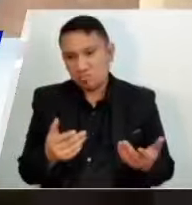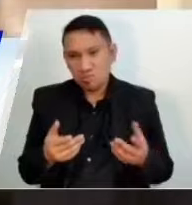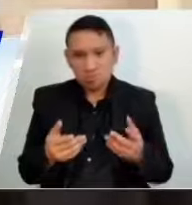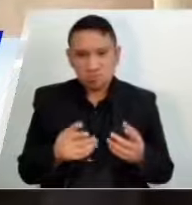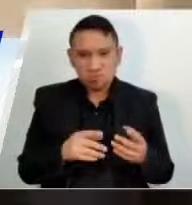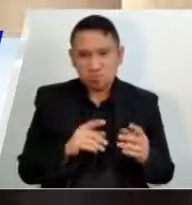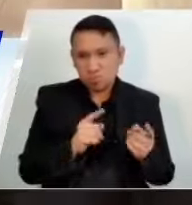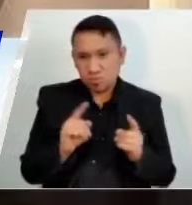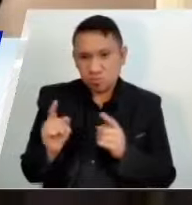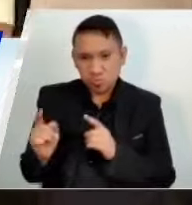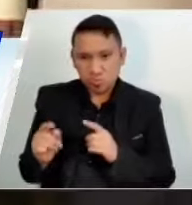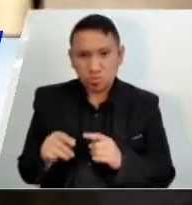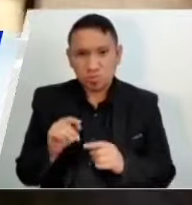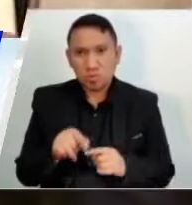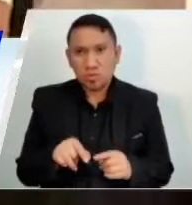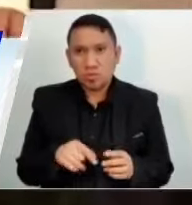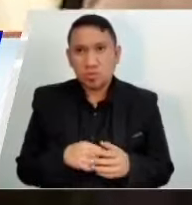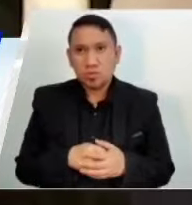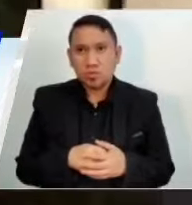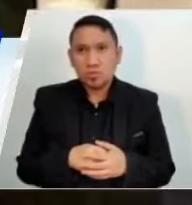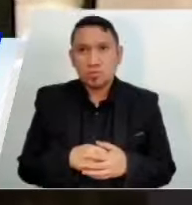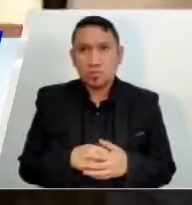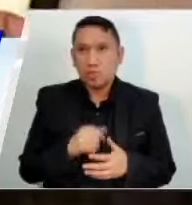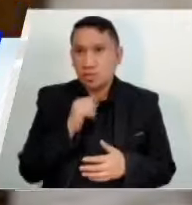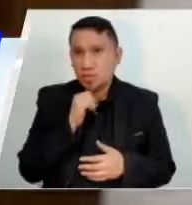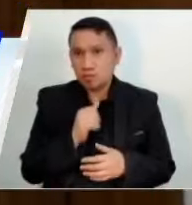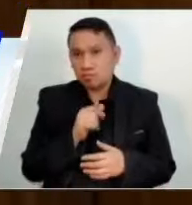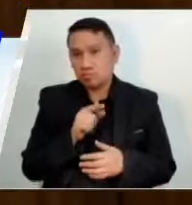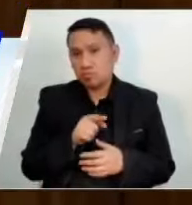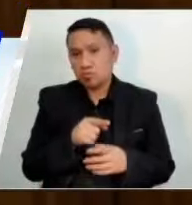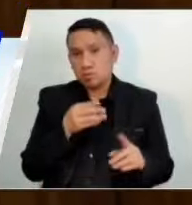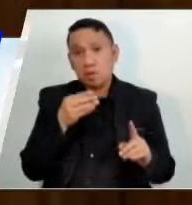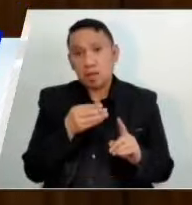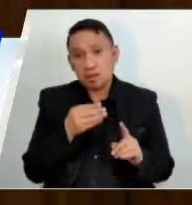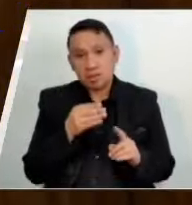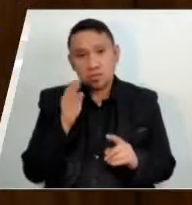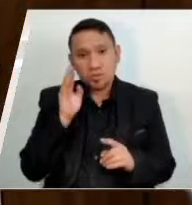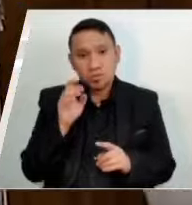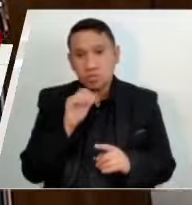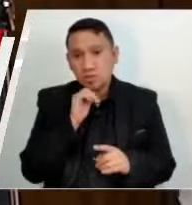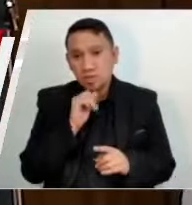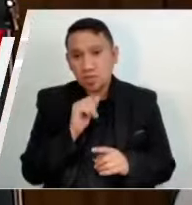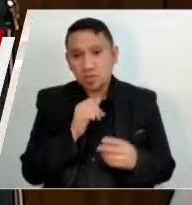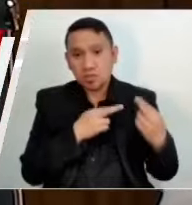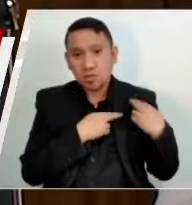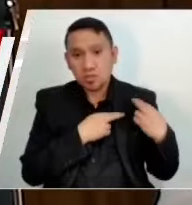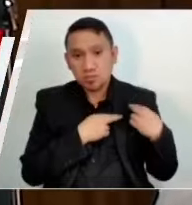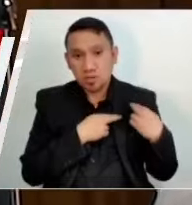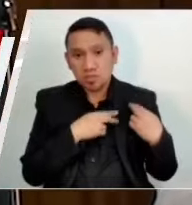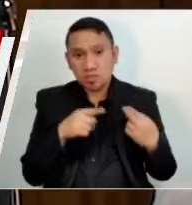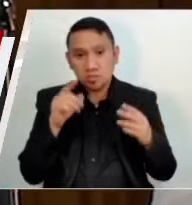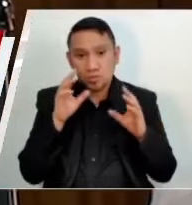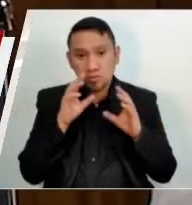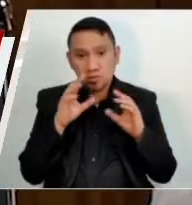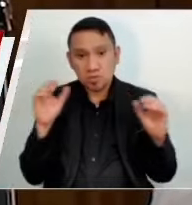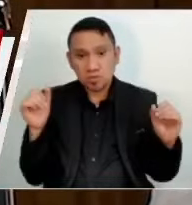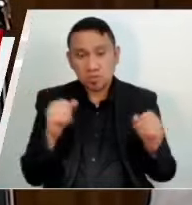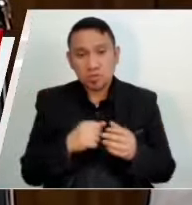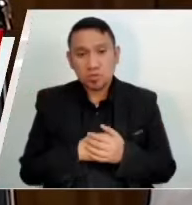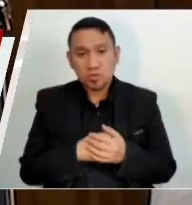ng Pangulo ang Speaker na pinsan nito. I don't think it is the duty of the President to rein in the House Speaker. We